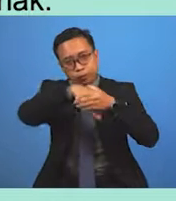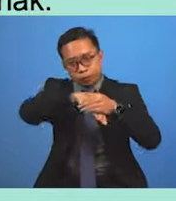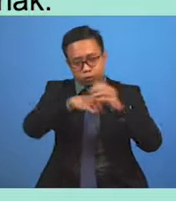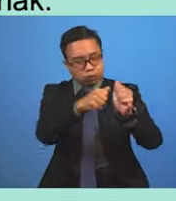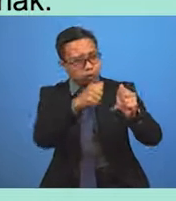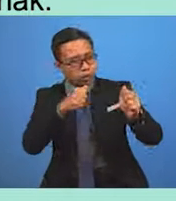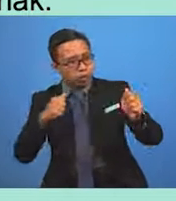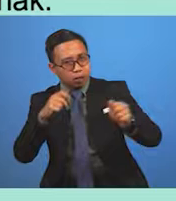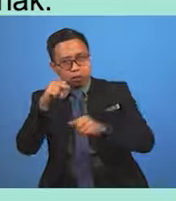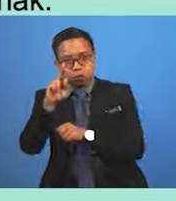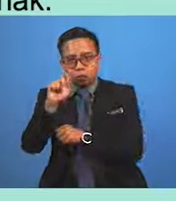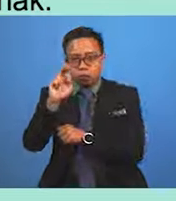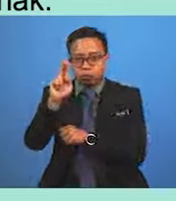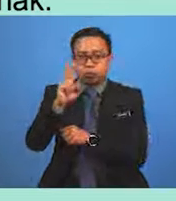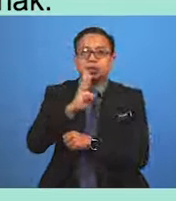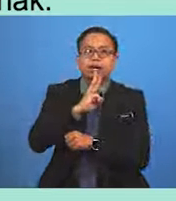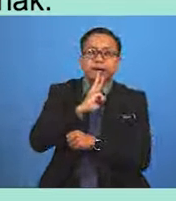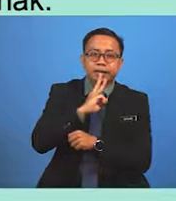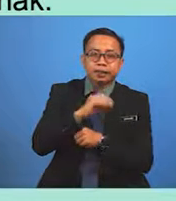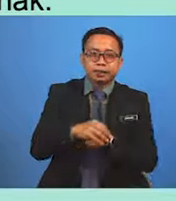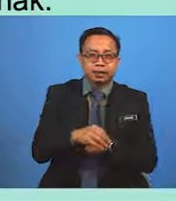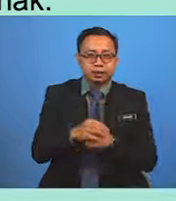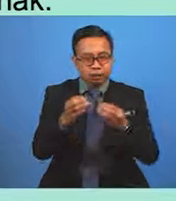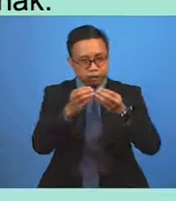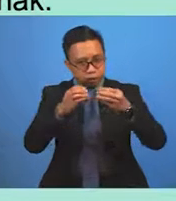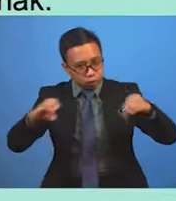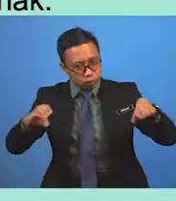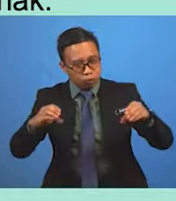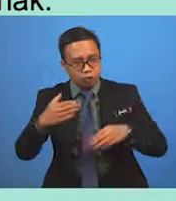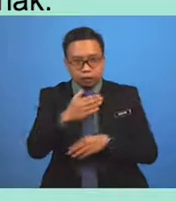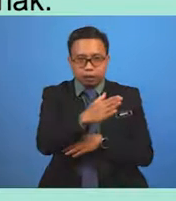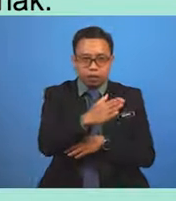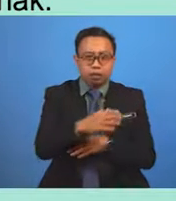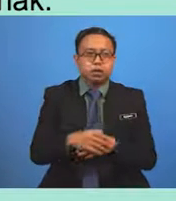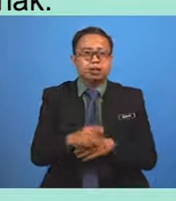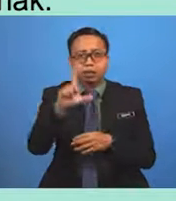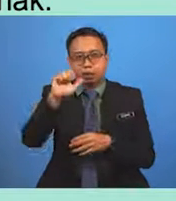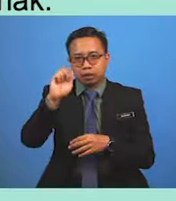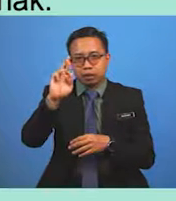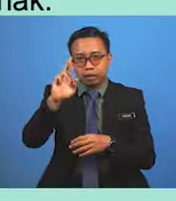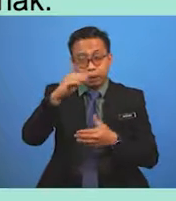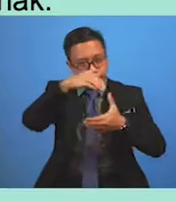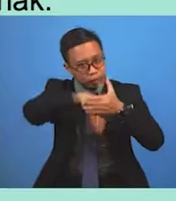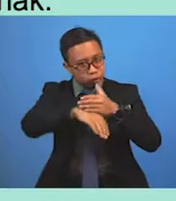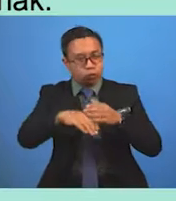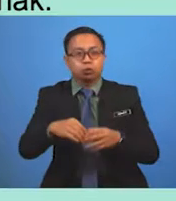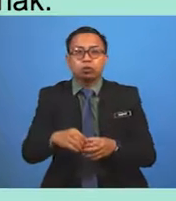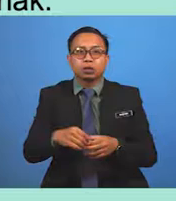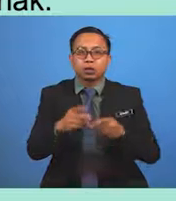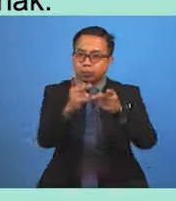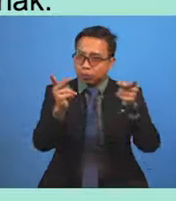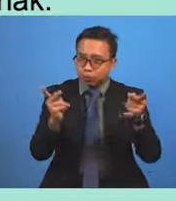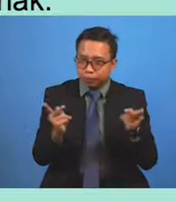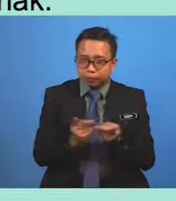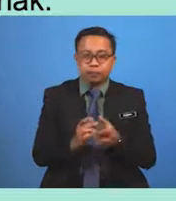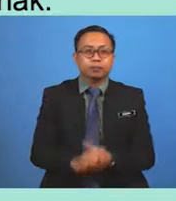dari kutu air dan anak atau telur ikan liar yang tidak diingini masuk ke kolam-kolam